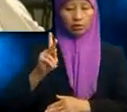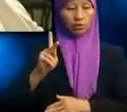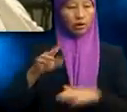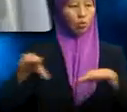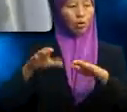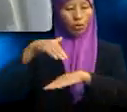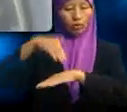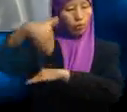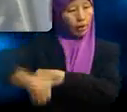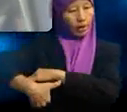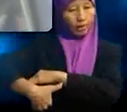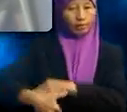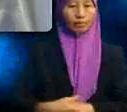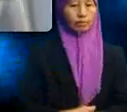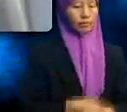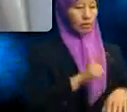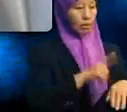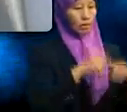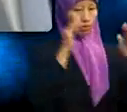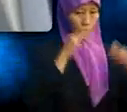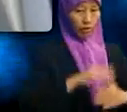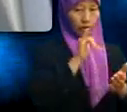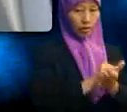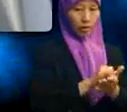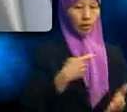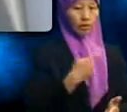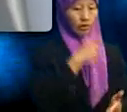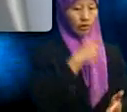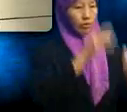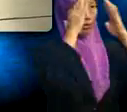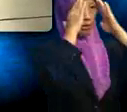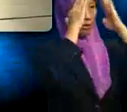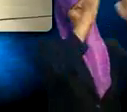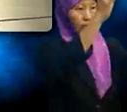waktu malam. Semasa mengerjakan solat tersebut, kita mesti menghadap kiblat.